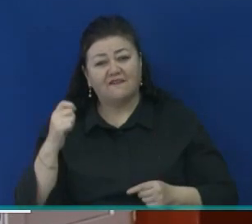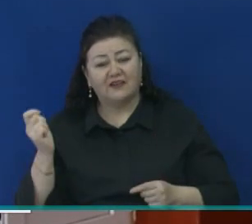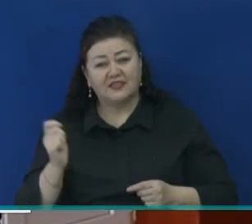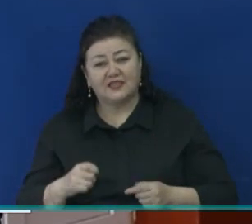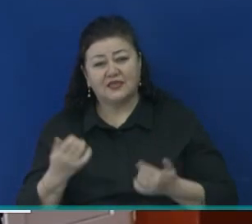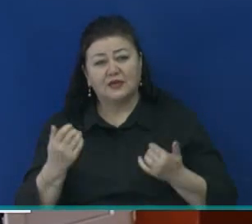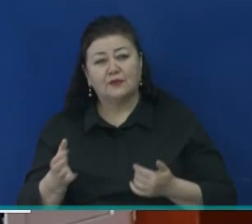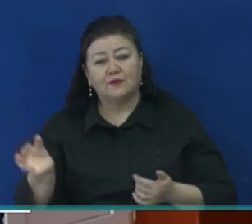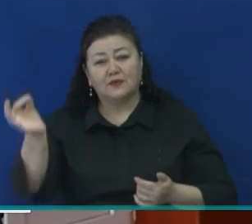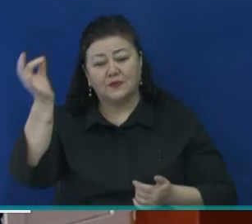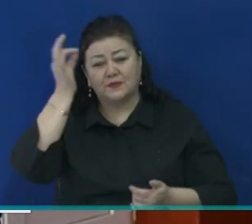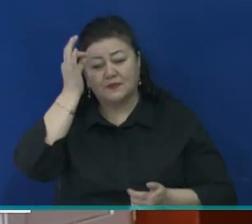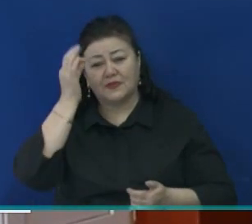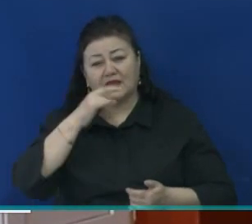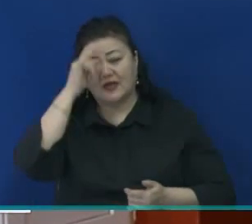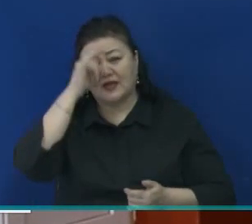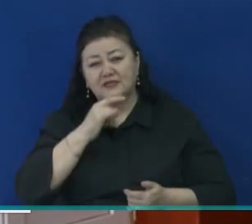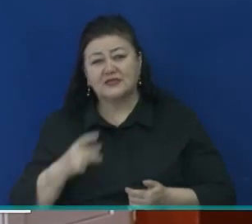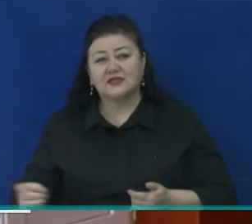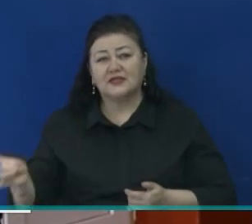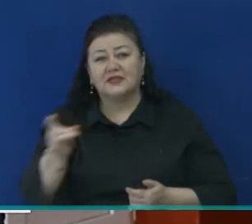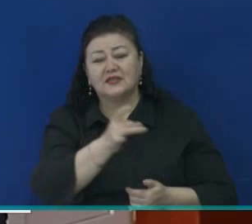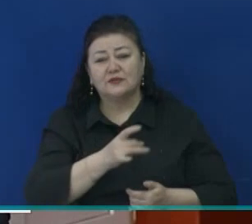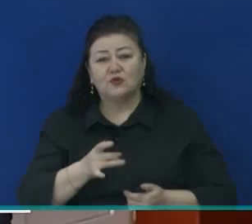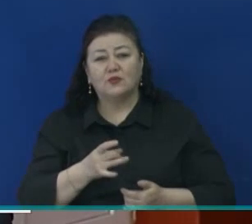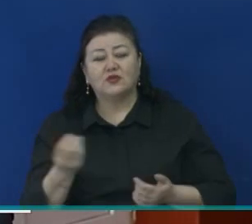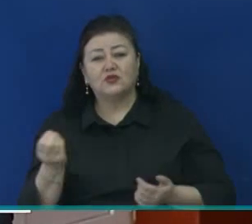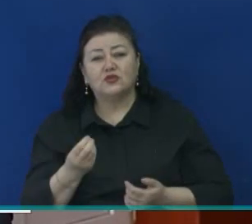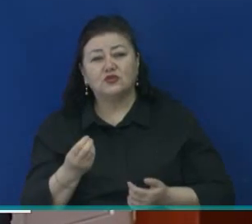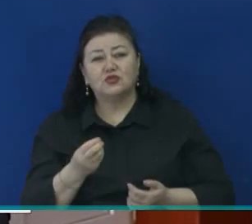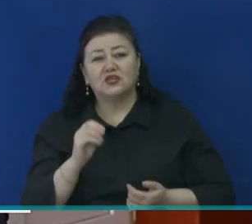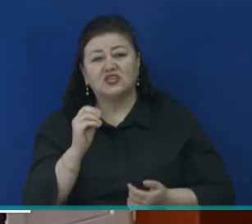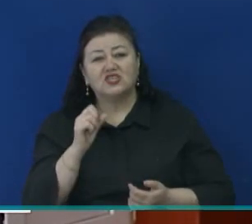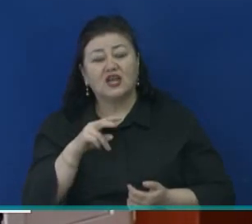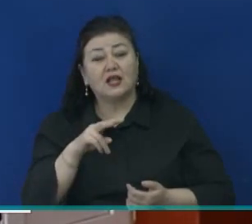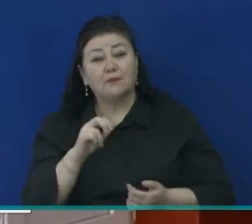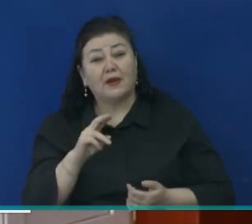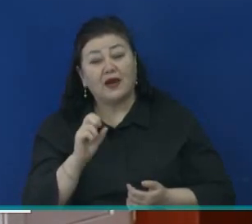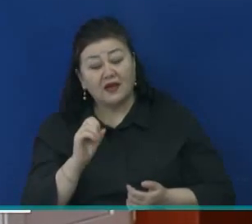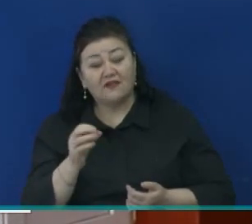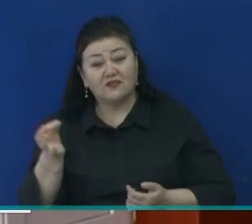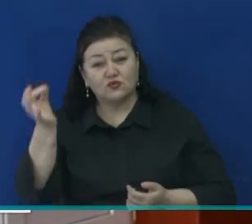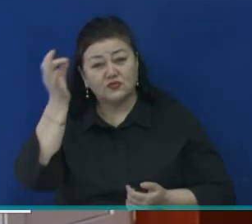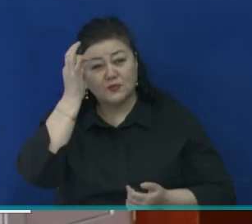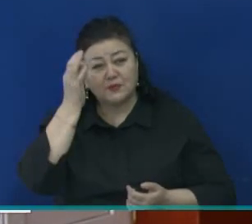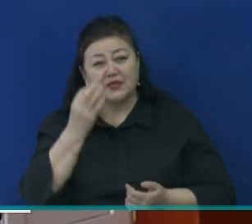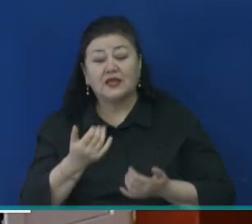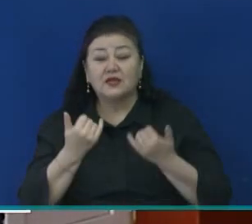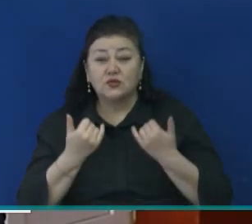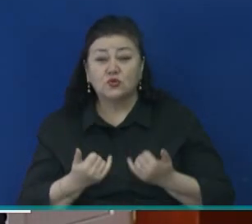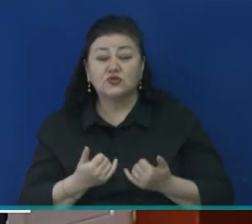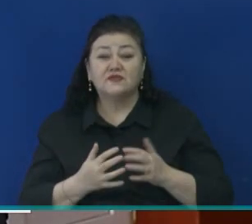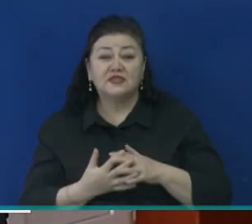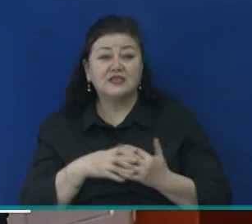Ибрагим Дескалов, Қазақстан Республикасы қарулы күштерінің ардагері, аға прапорщик Жалпақ Талас Дескалов орай, осы